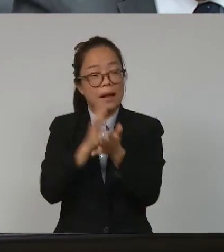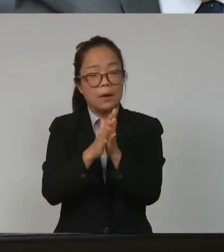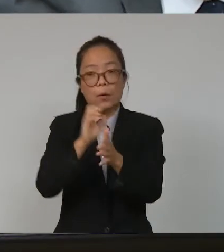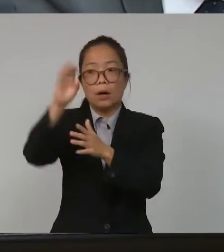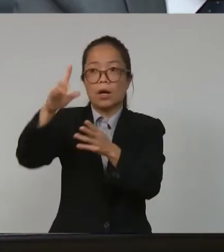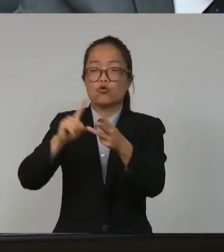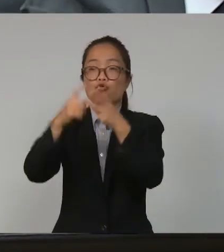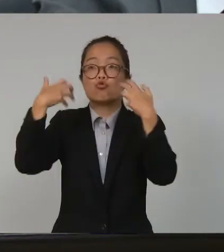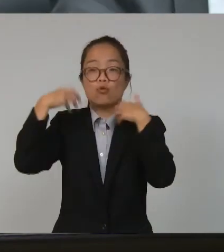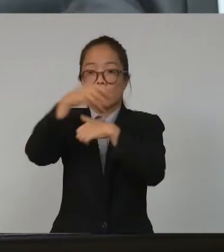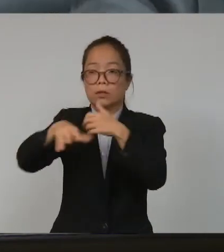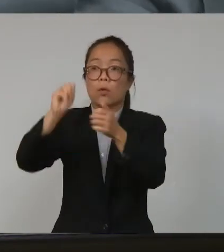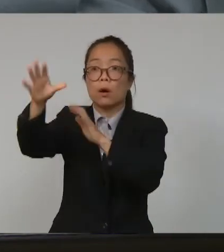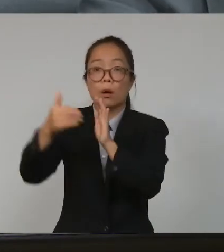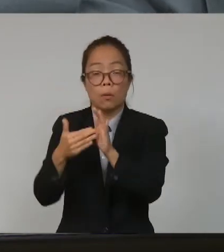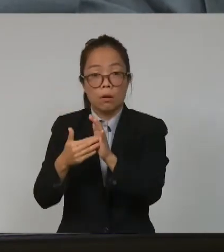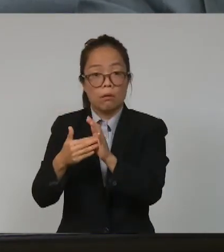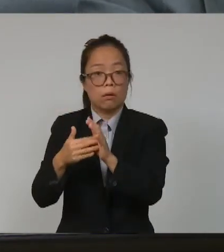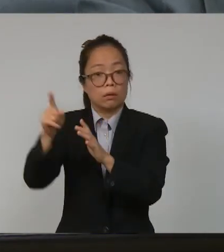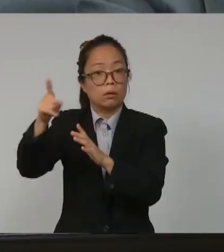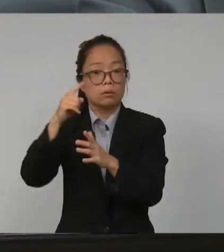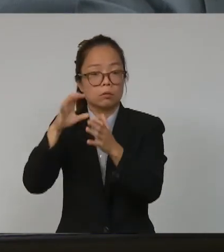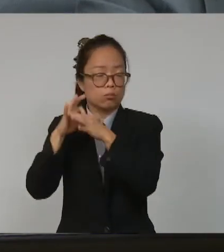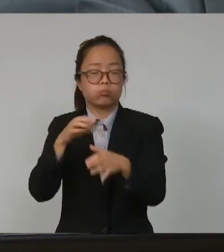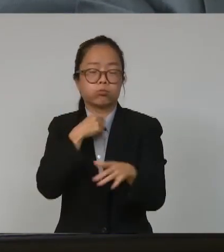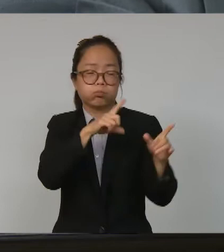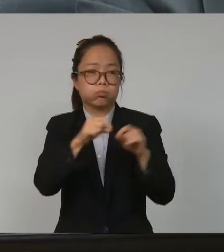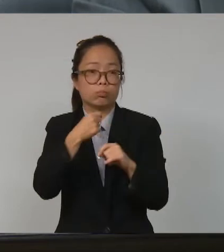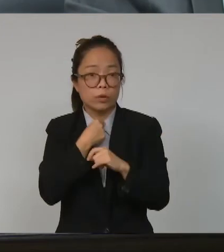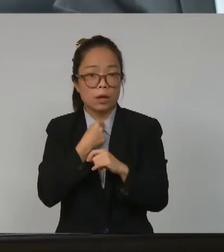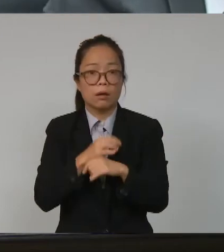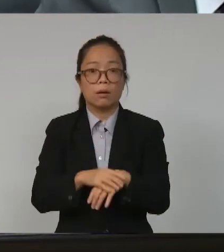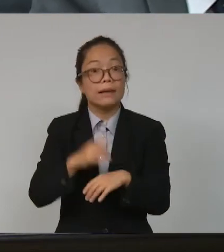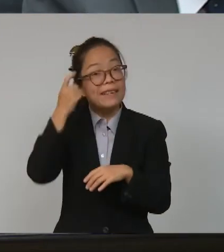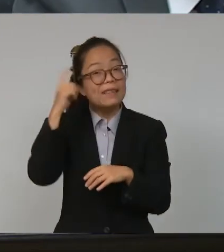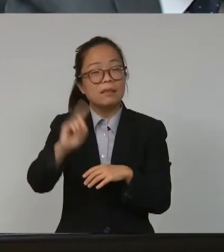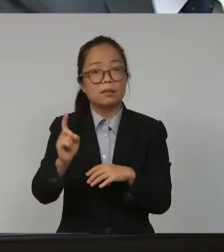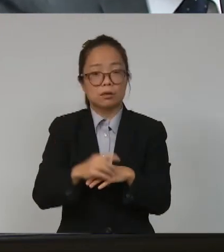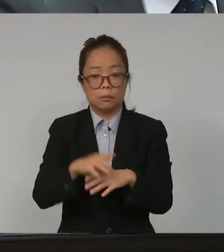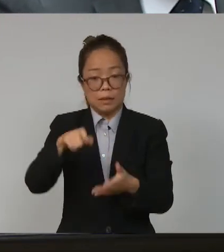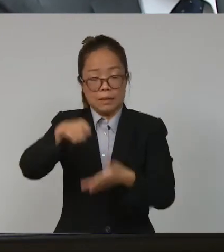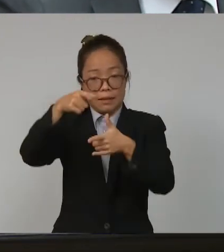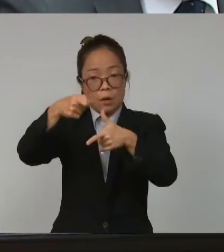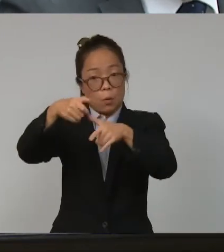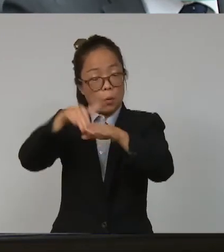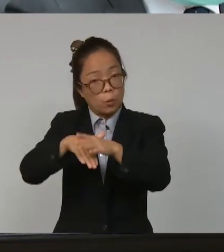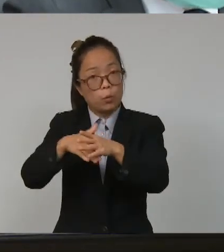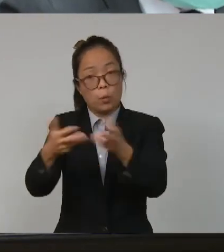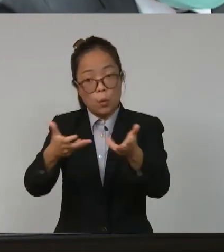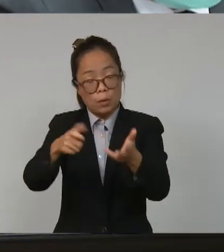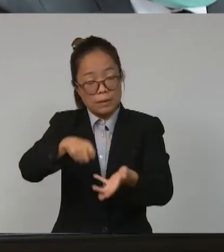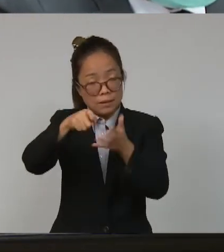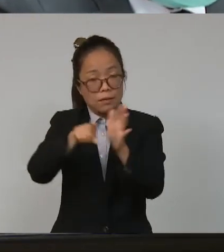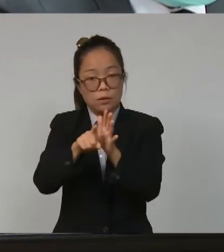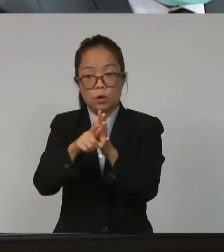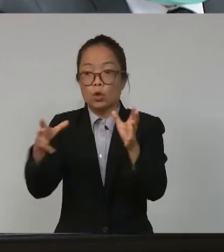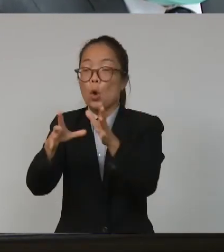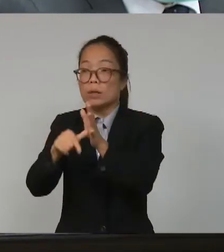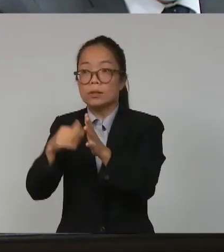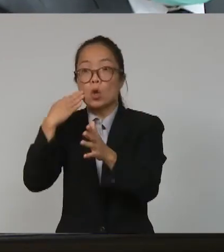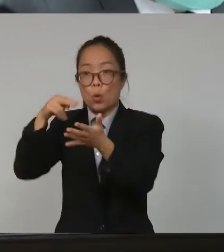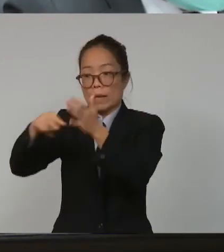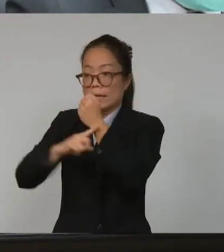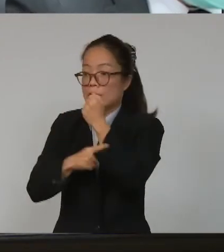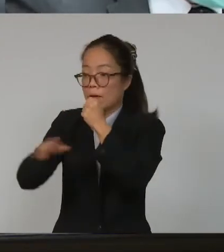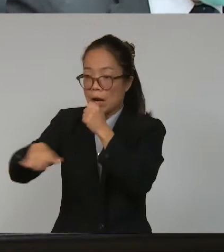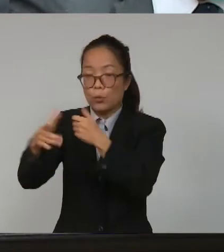主管。机关的话，那你主管机关就要停嘛。那简单来讲，在我们提这个公投案的同时，假设立法院也做